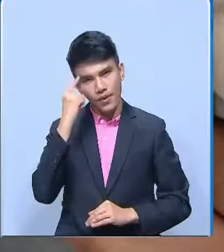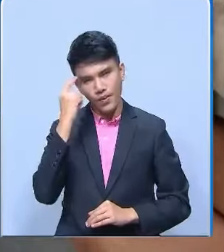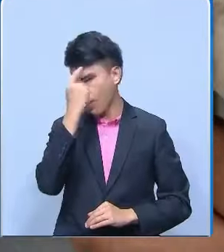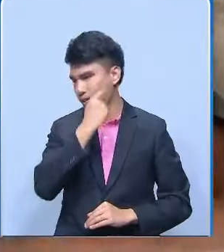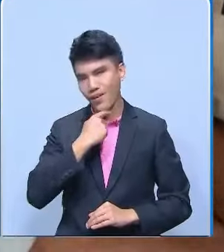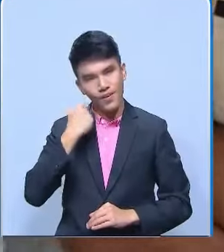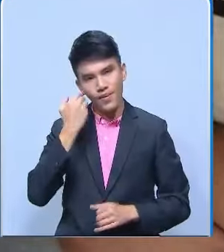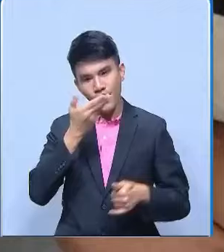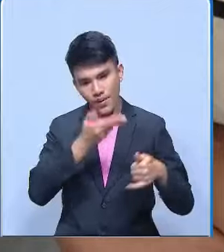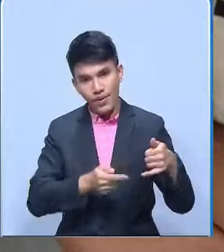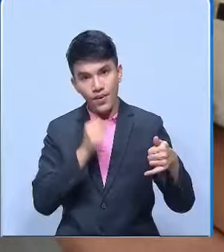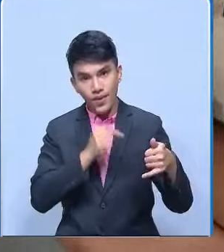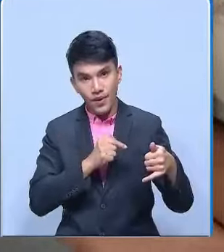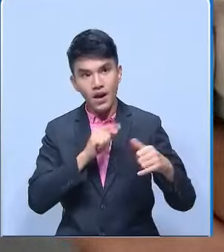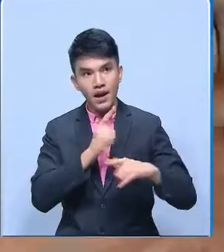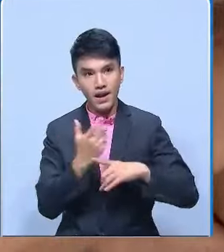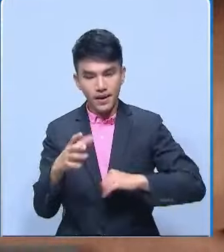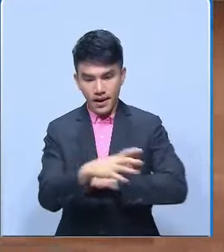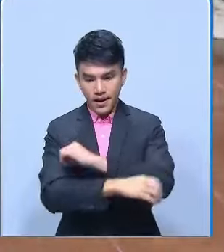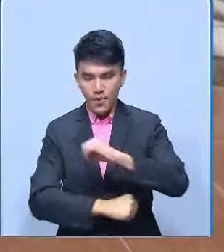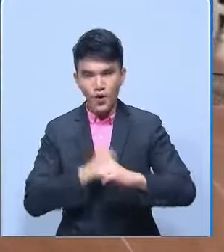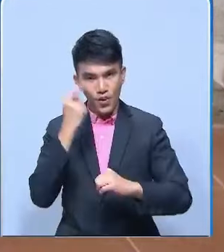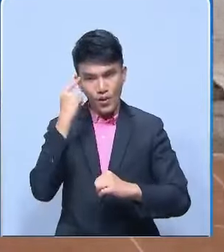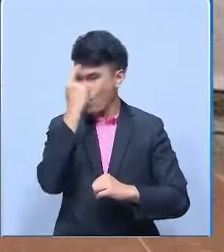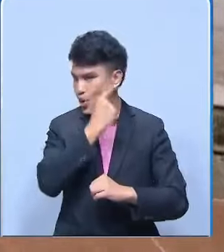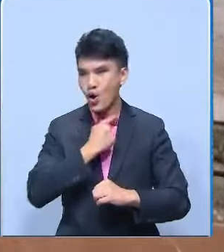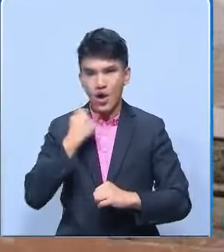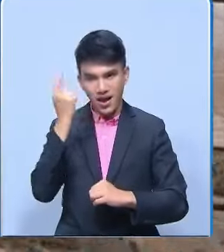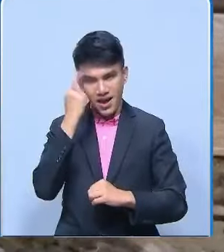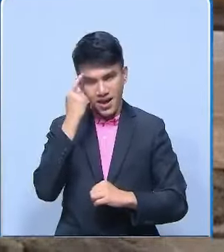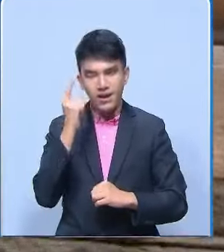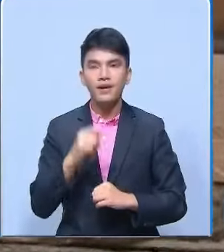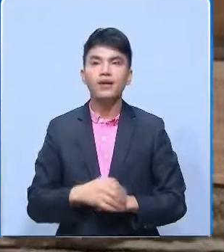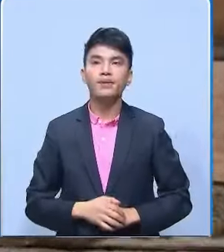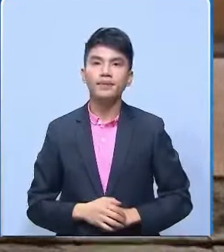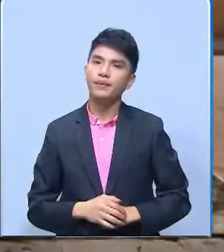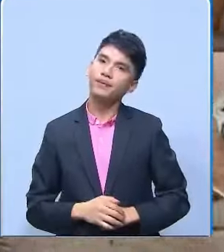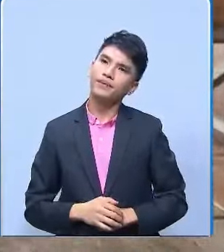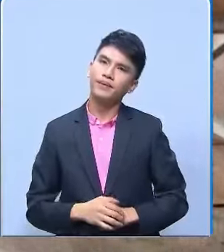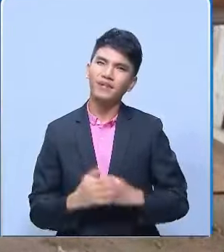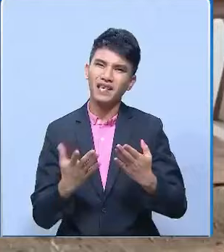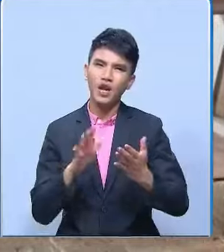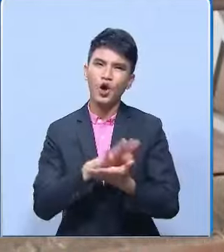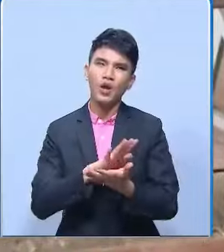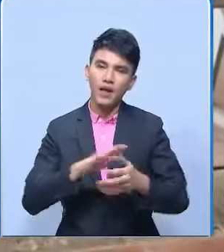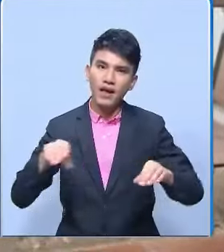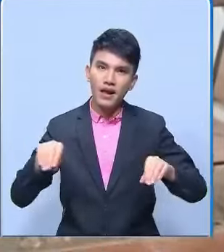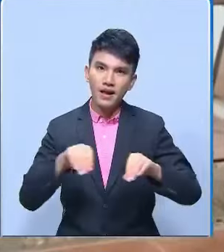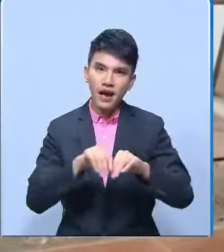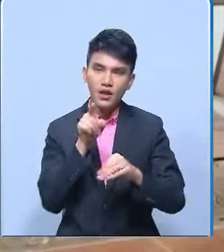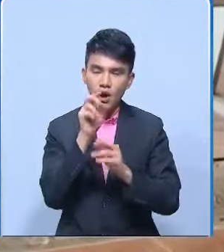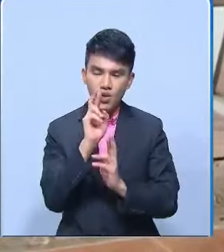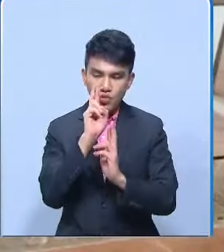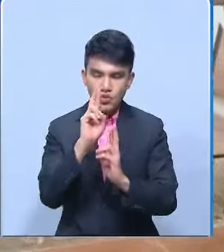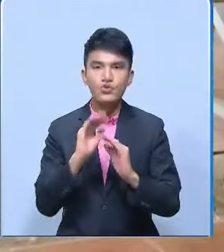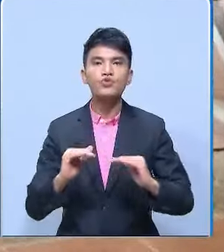ร้ายที่ขโมยท่อนเหล็กเนี่ย ไปหลายเที่ยวแล้ว เป็นใครแล้วก็น่าจะอยู่ใกล้ๆกับโรงเรียนเนี่ยก็ต้องเฝ้าระวังต่อมา